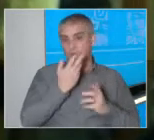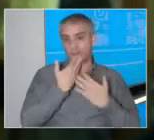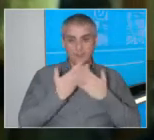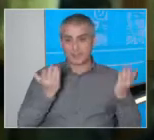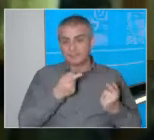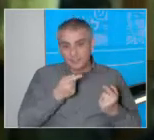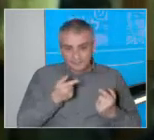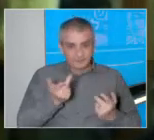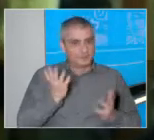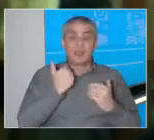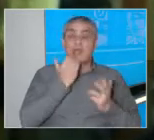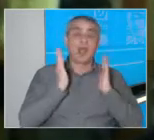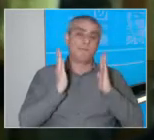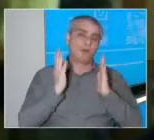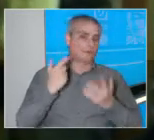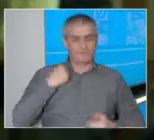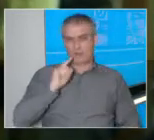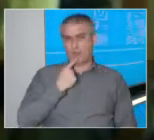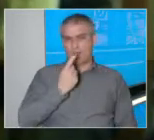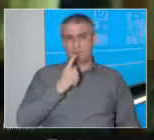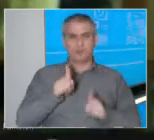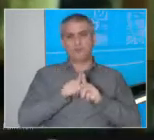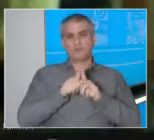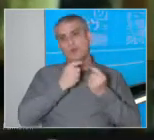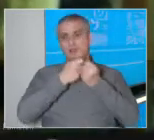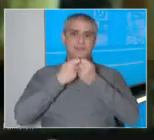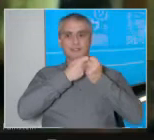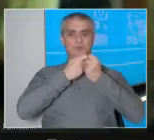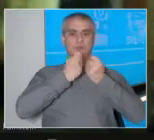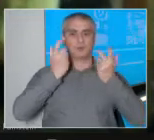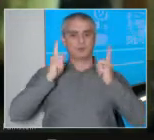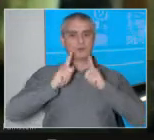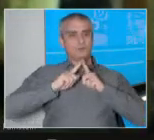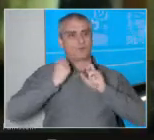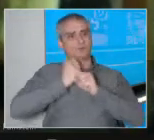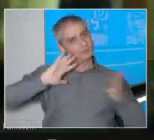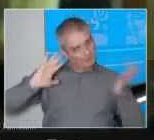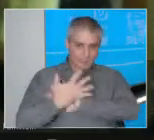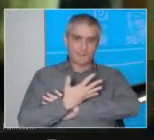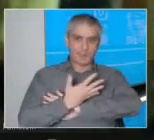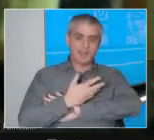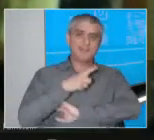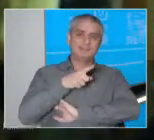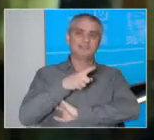נחשף, רעה מאוד. אבל אני לא הייתי אומר שיש פה איזה ארגון של ממש או איזה מהפכה,